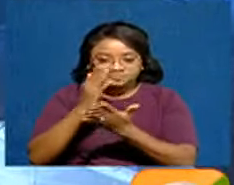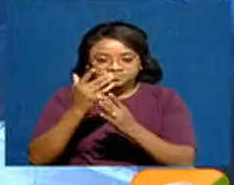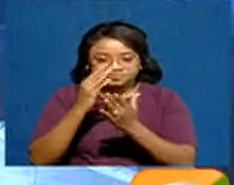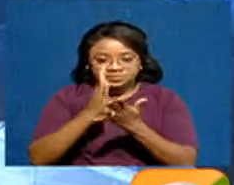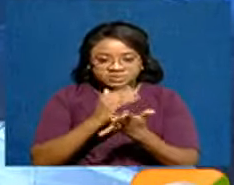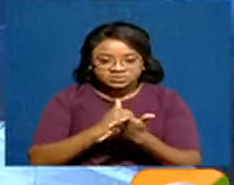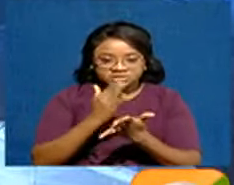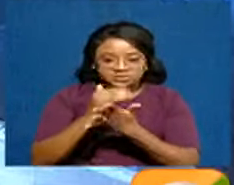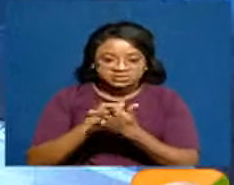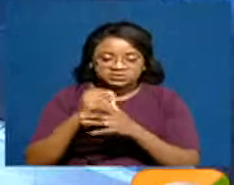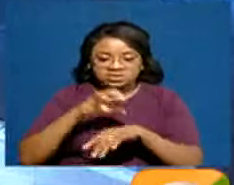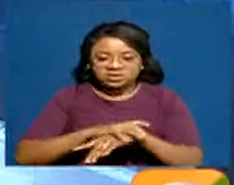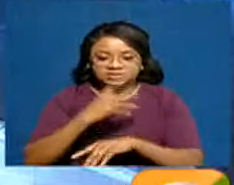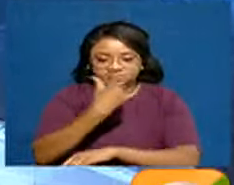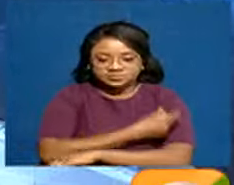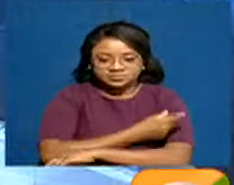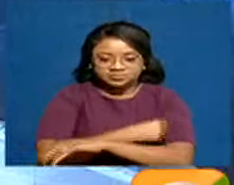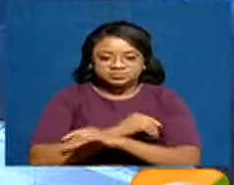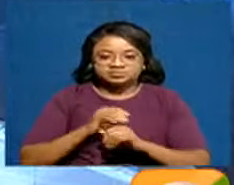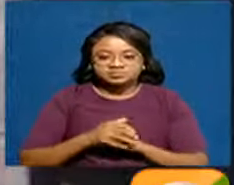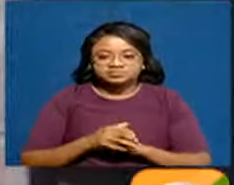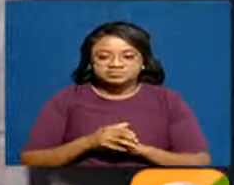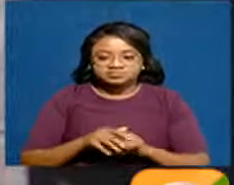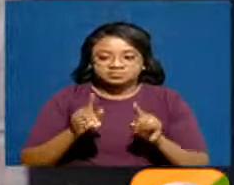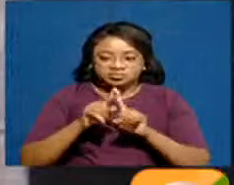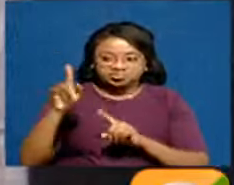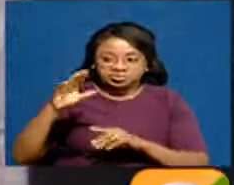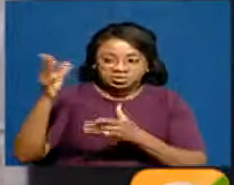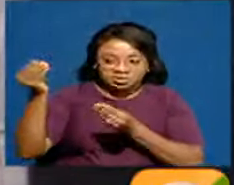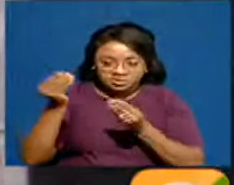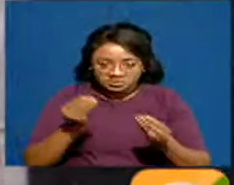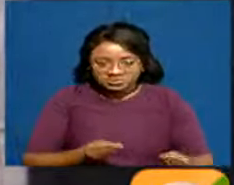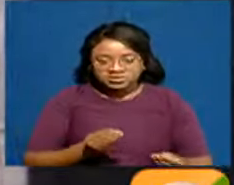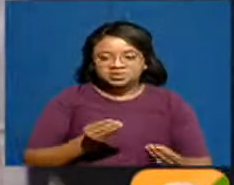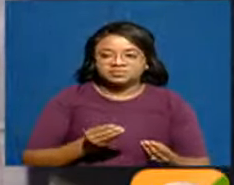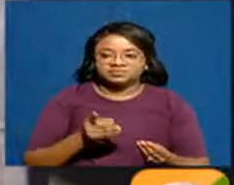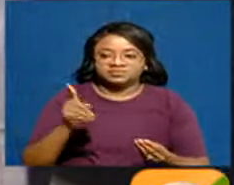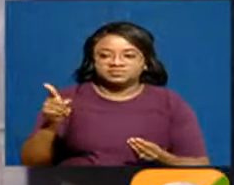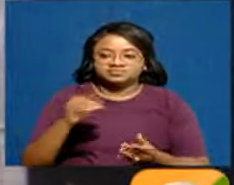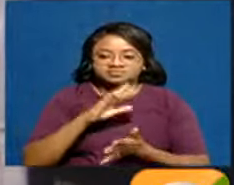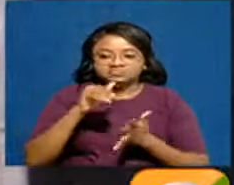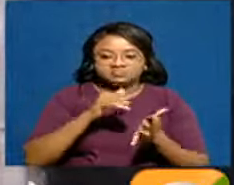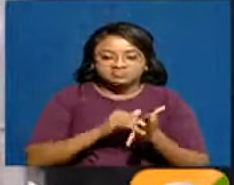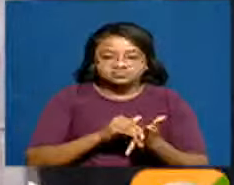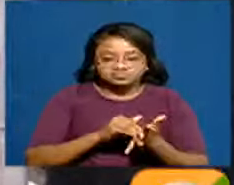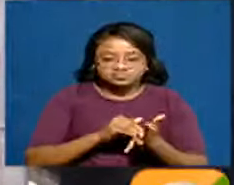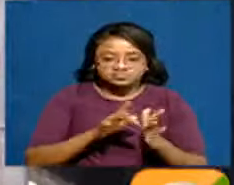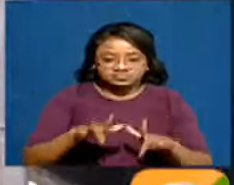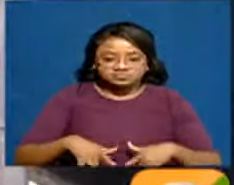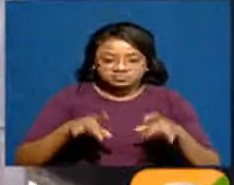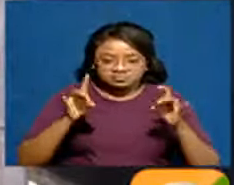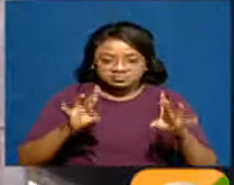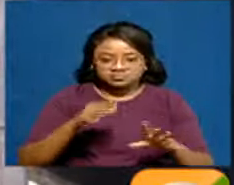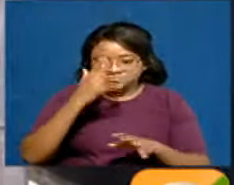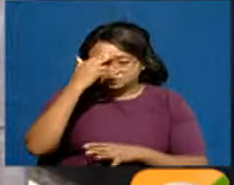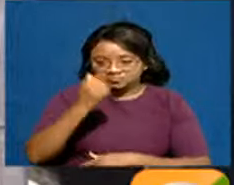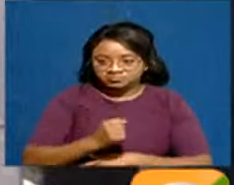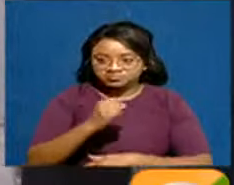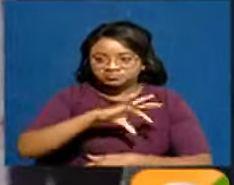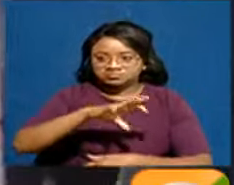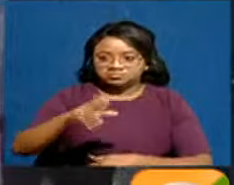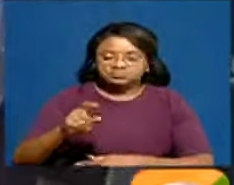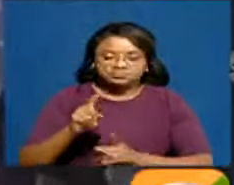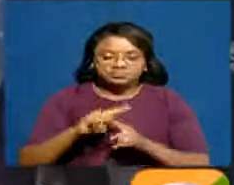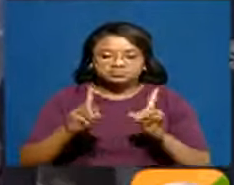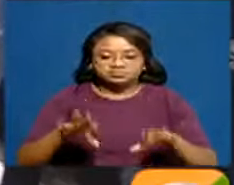kufikia Jumatatu ijayo. Akizungumza wakati akipokea chanjo hizo katika kituo cha chanjo mjini Kitengela, kaunti ya Kajiado, katibu